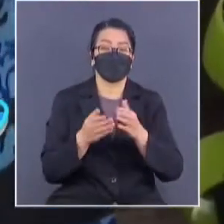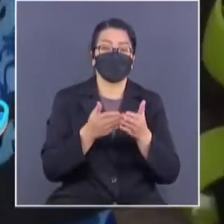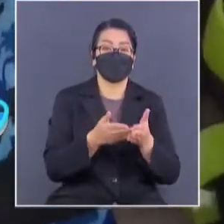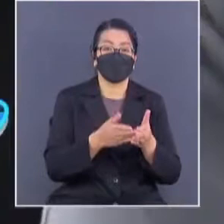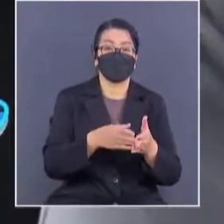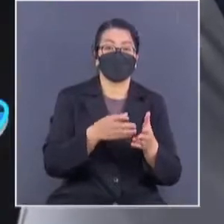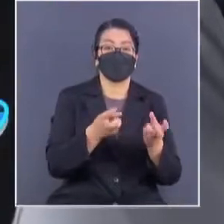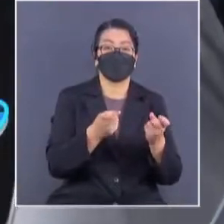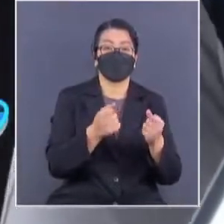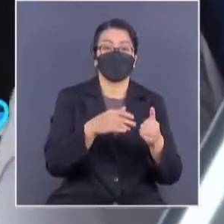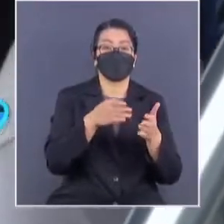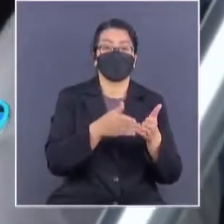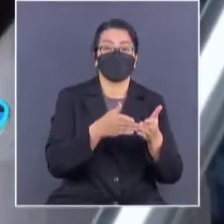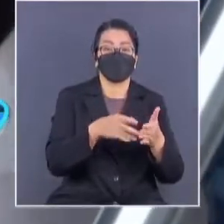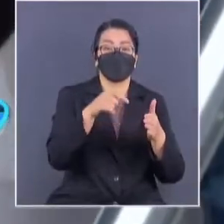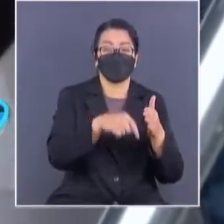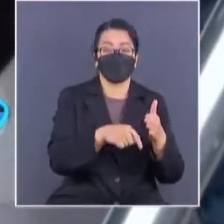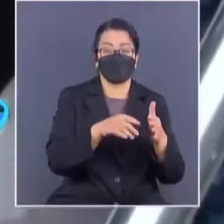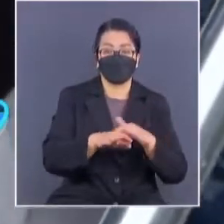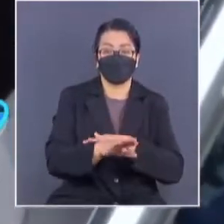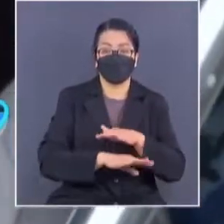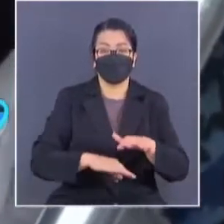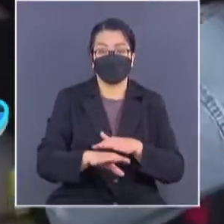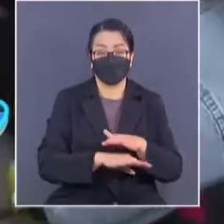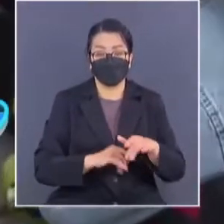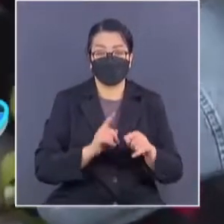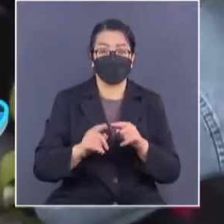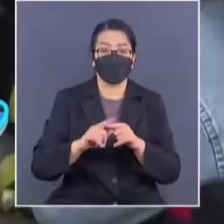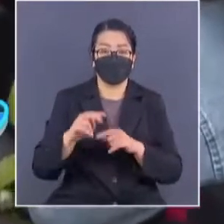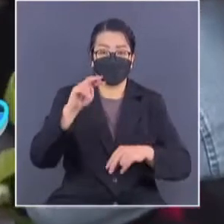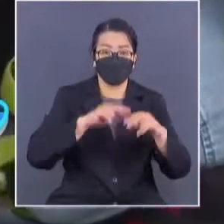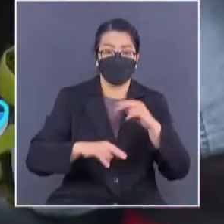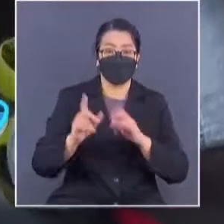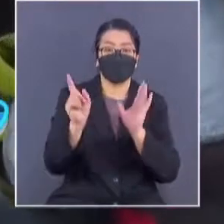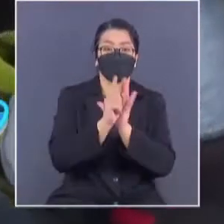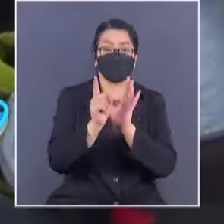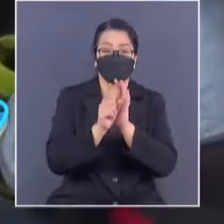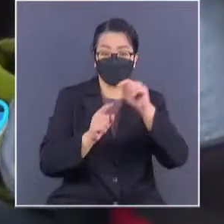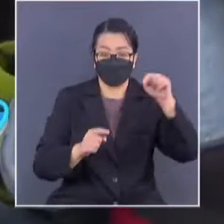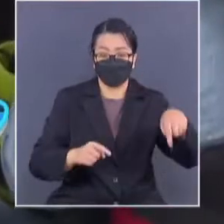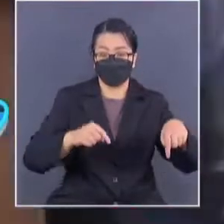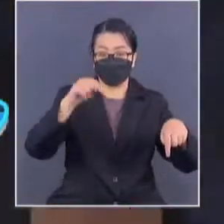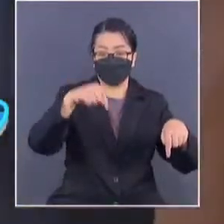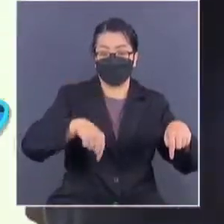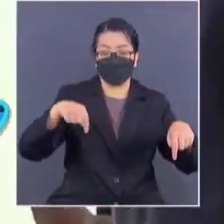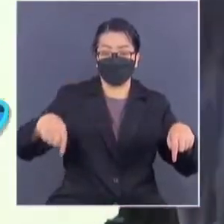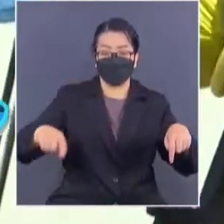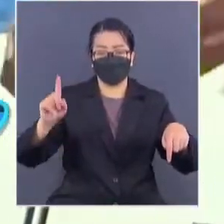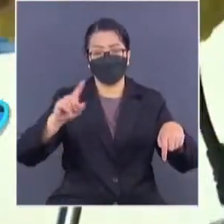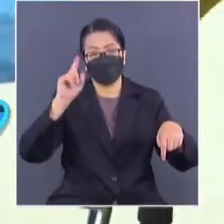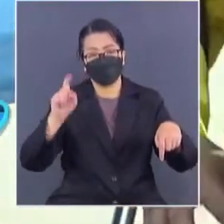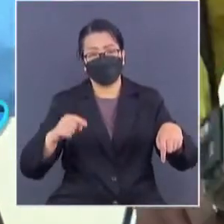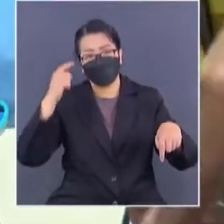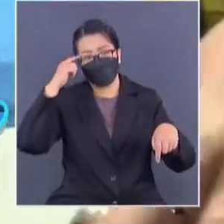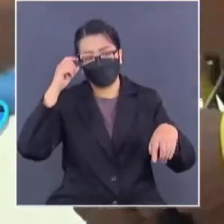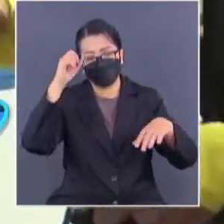รือบรรจุทรายด้วยซึ่งจากพยานหลักฐานที่ได้มาจากการตรวจสอบพิกัดดาวเทียมก็พบว่าเป็นจุดต้องสงสัยว่ามีการ